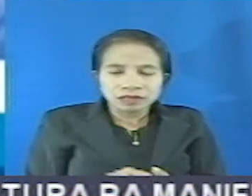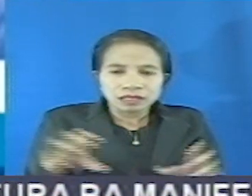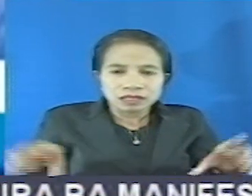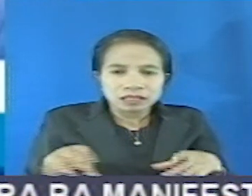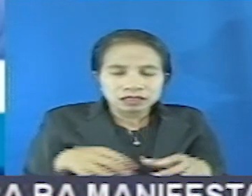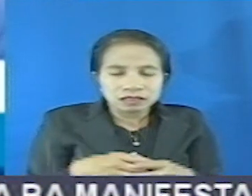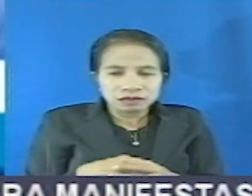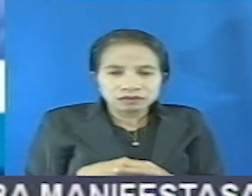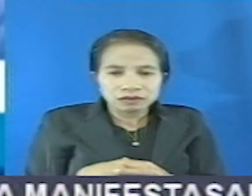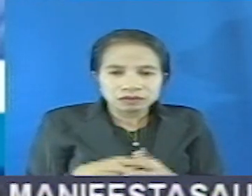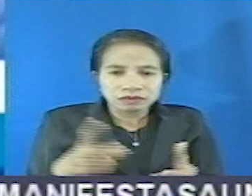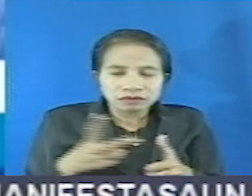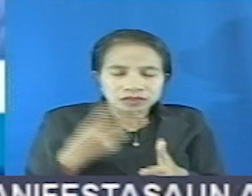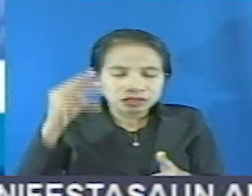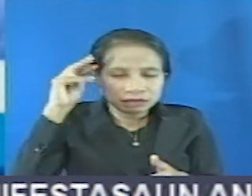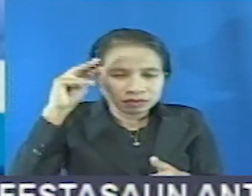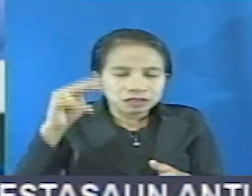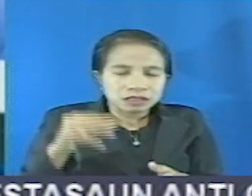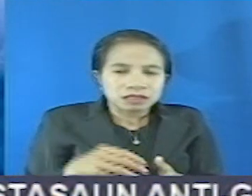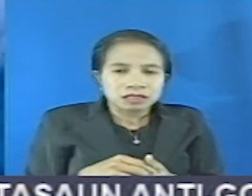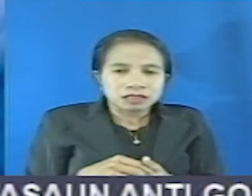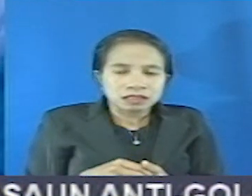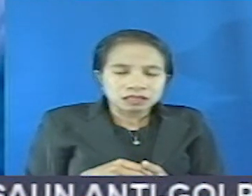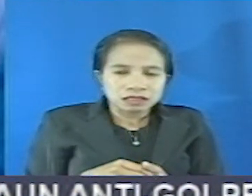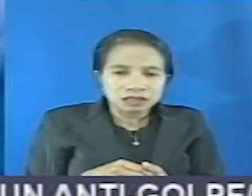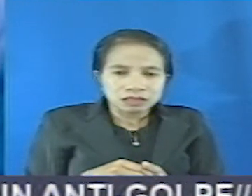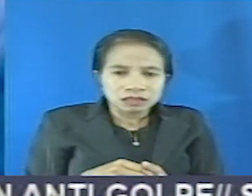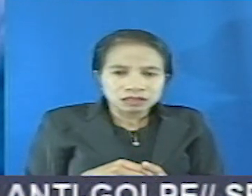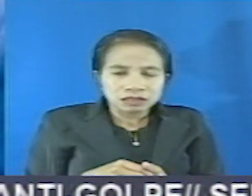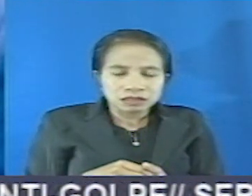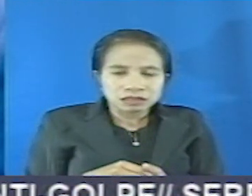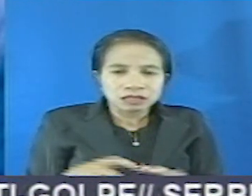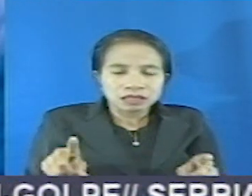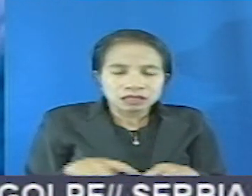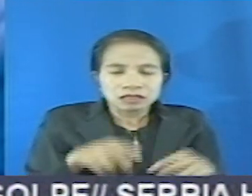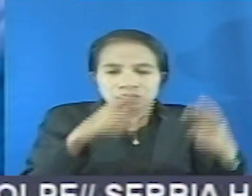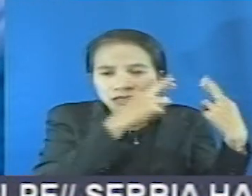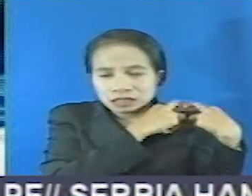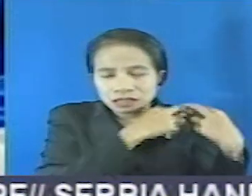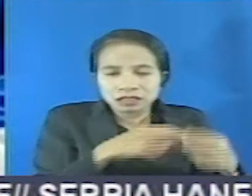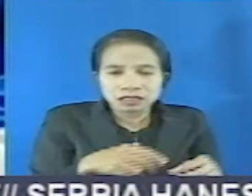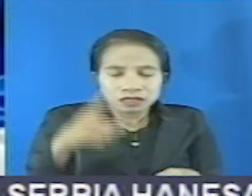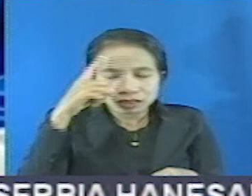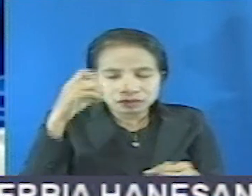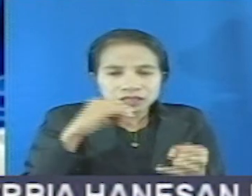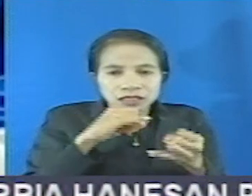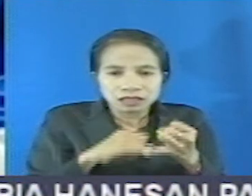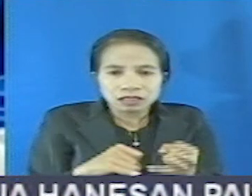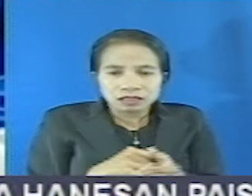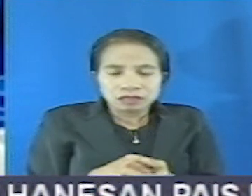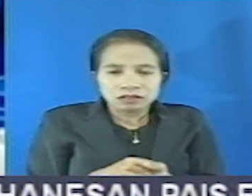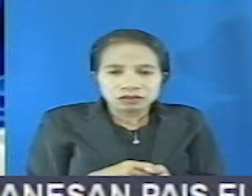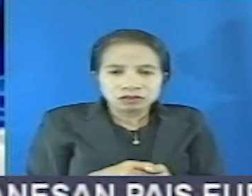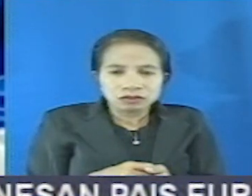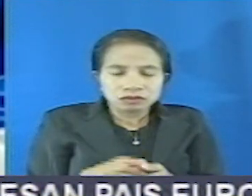by visi ministro ini yang dulu nanti asume kargo. Tambahnya ikut liu